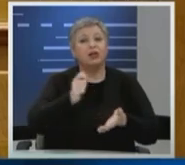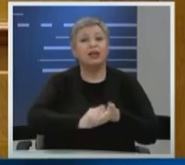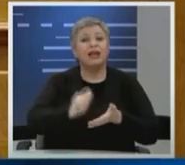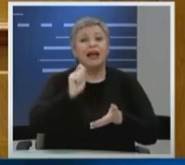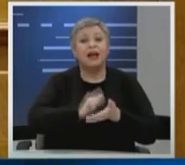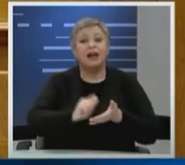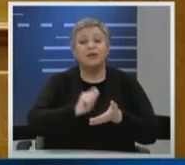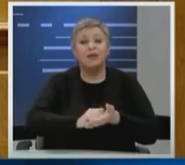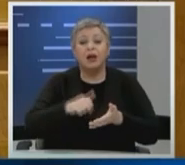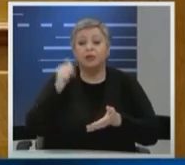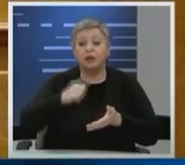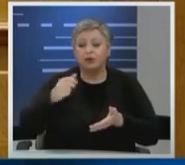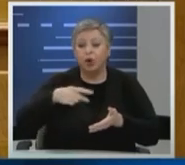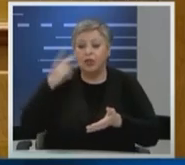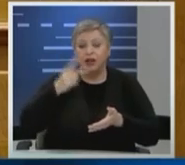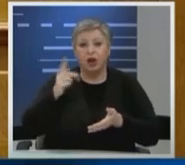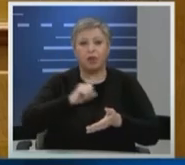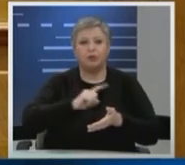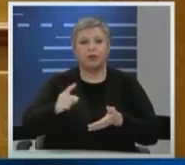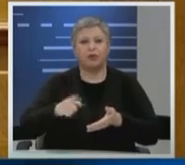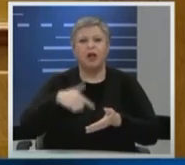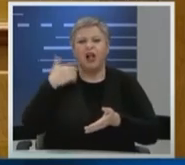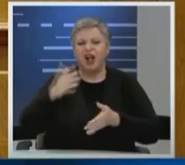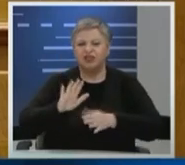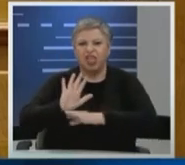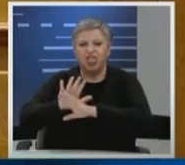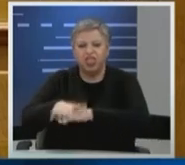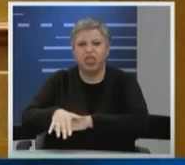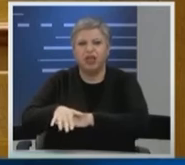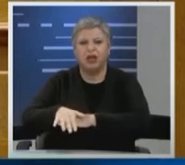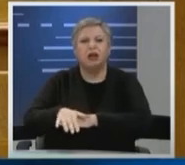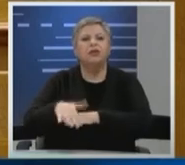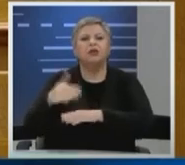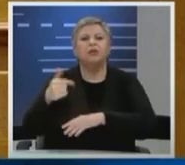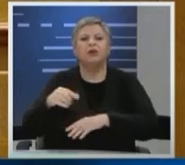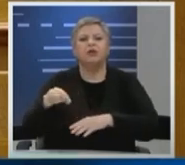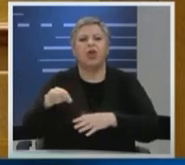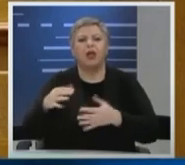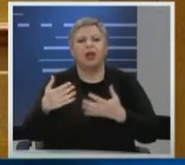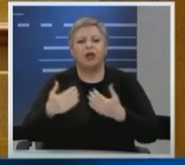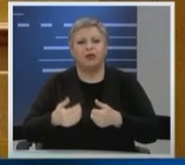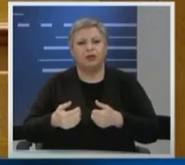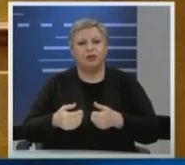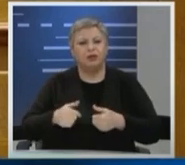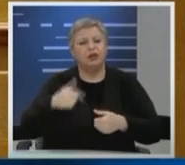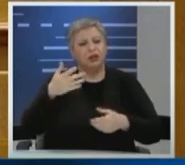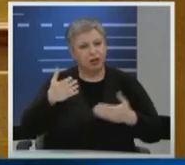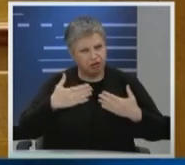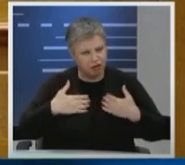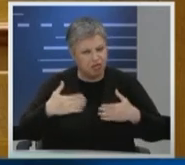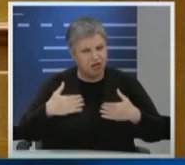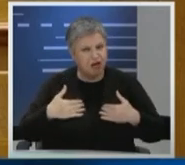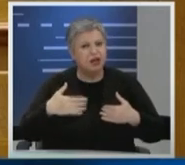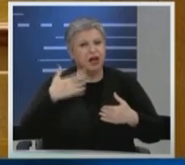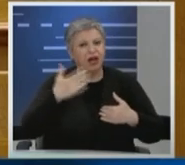χωρίς δικαιώματα, επιτίθεται στους αδύναμους για να προστατεύσει τα αφεντικά. Αποτελεί δηλαδή τον